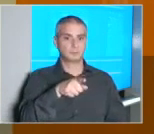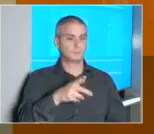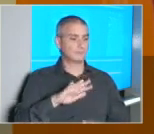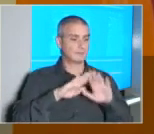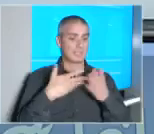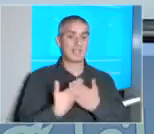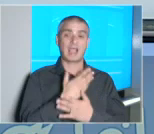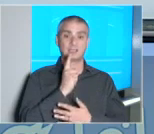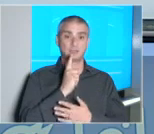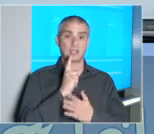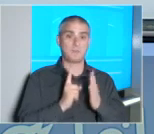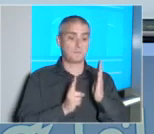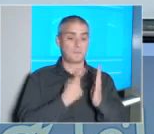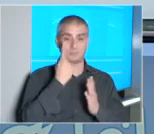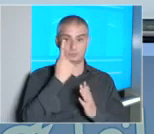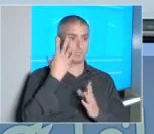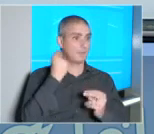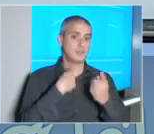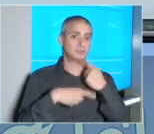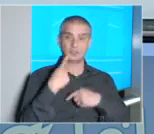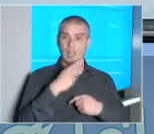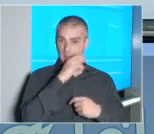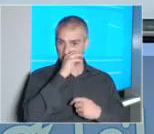שהקרן החדשה, פעם ראשונה מזה שנים,